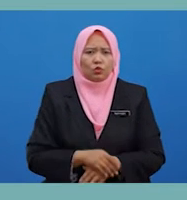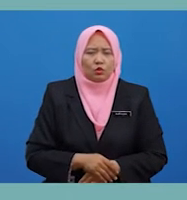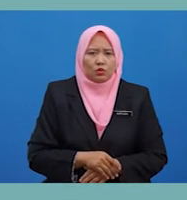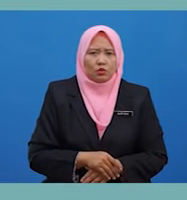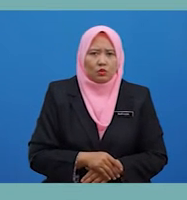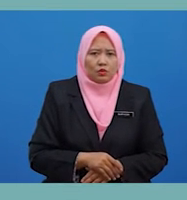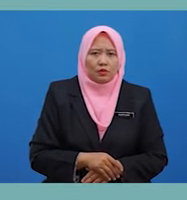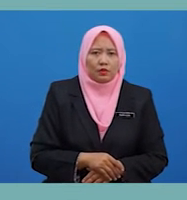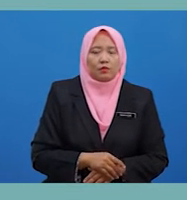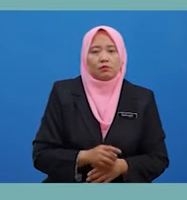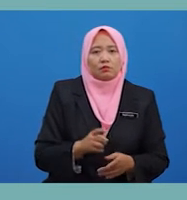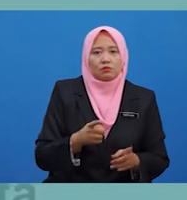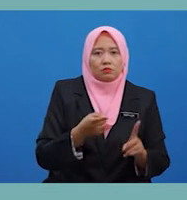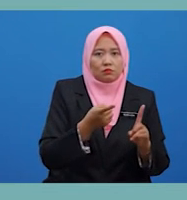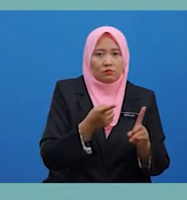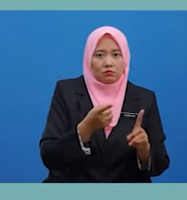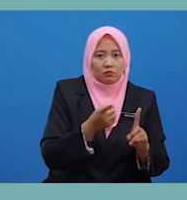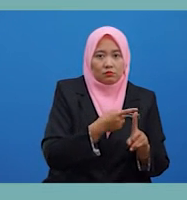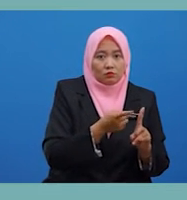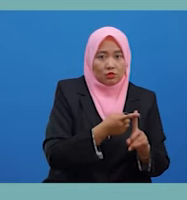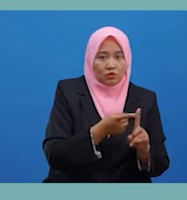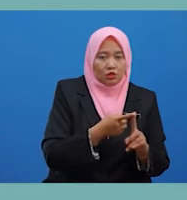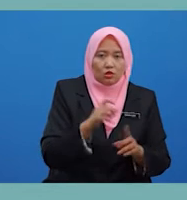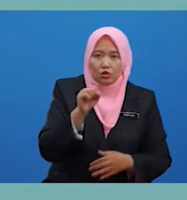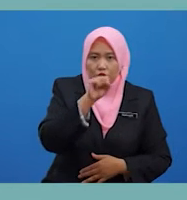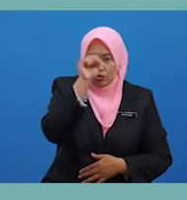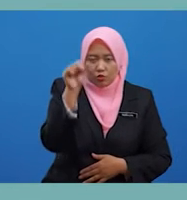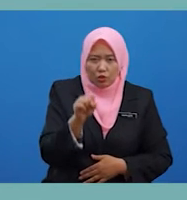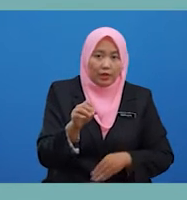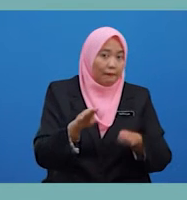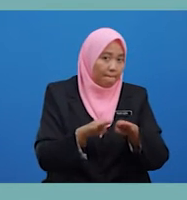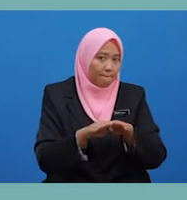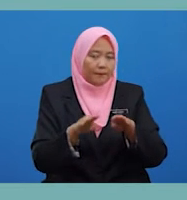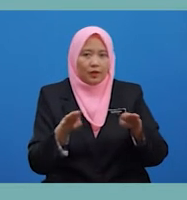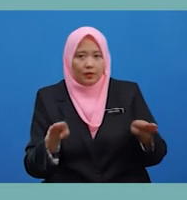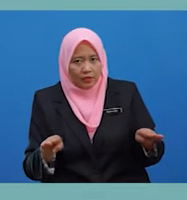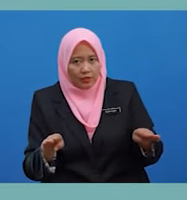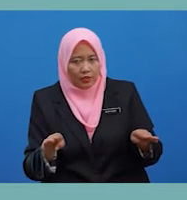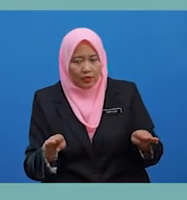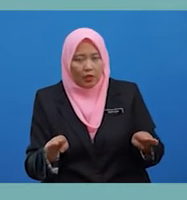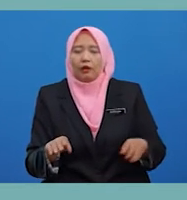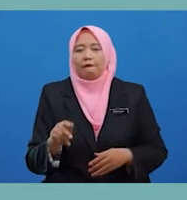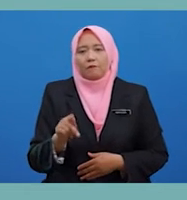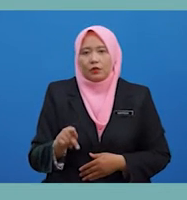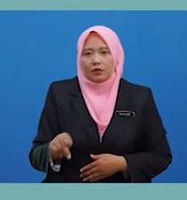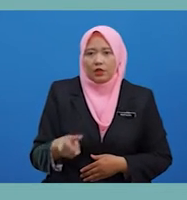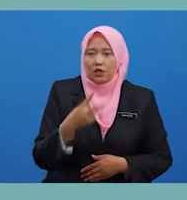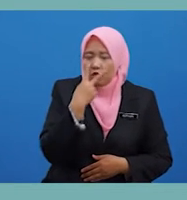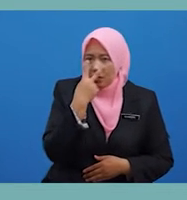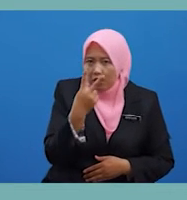perlu diberi keutamaan. Satu, jika soalan bandingkan, pelajar hanya perlu